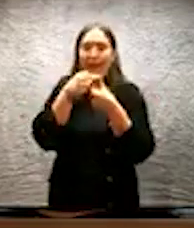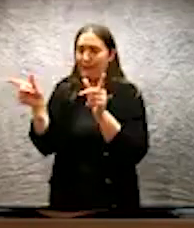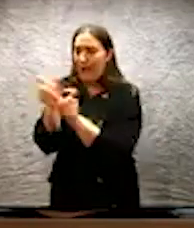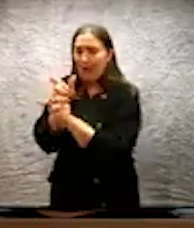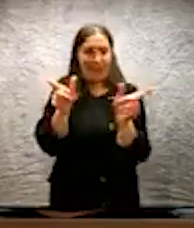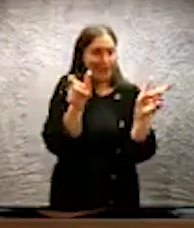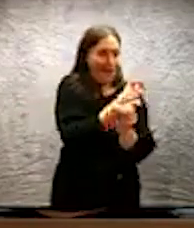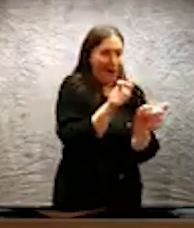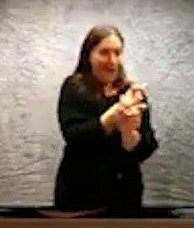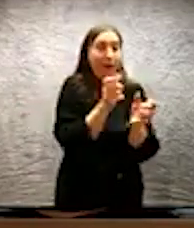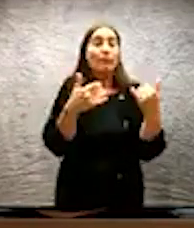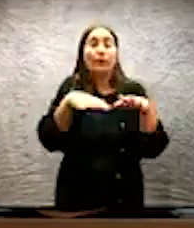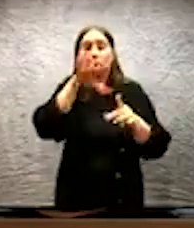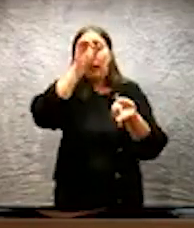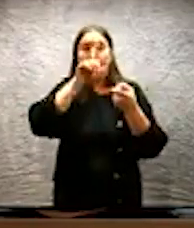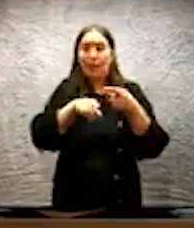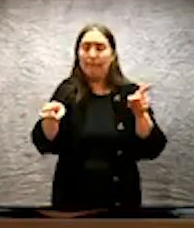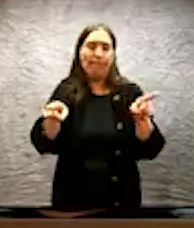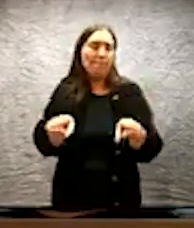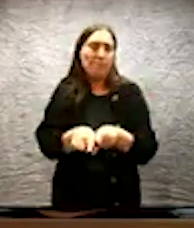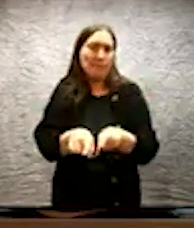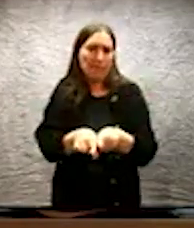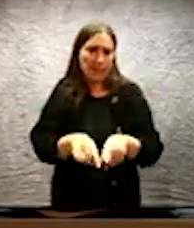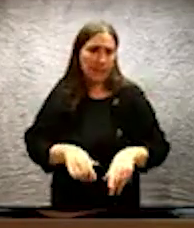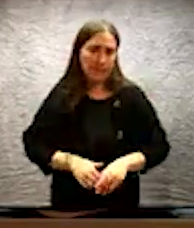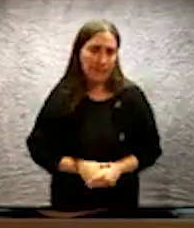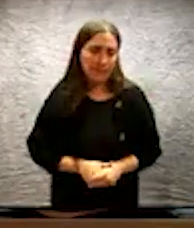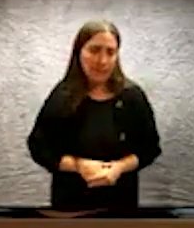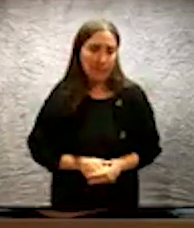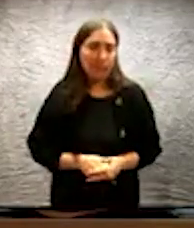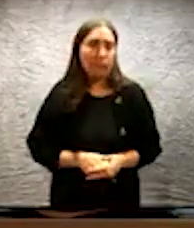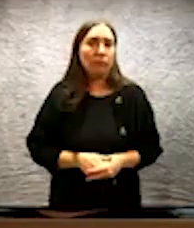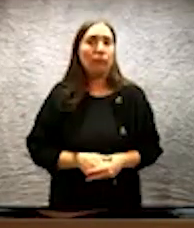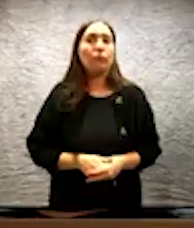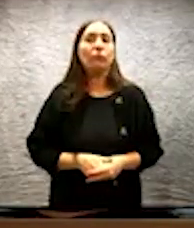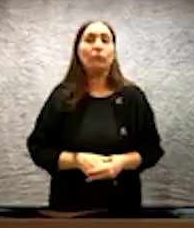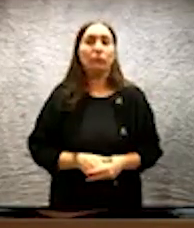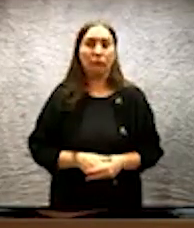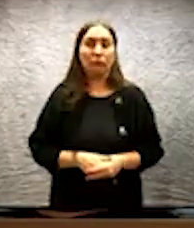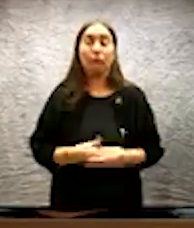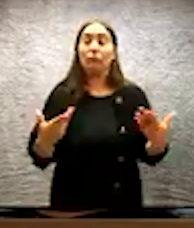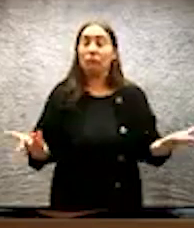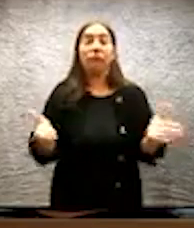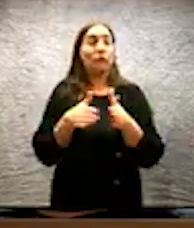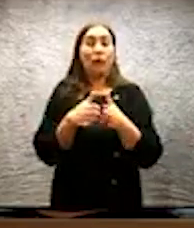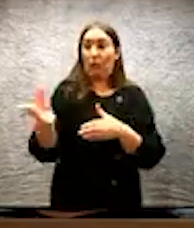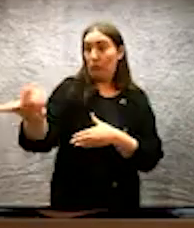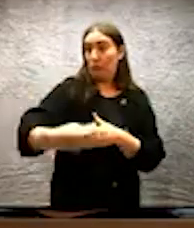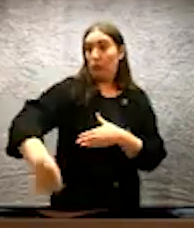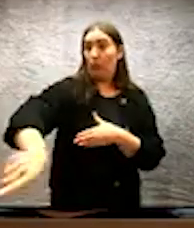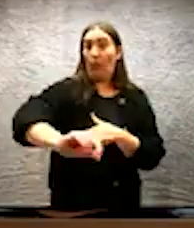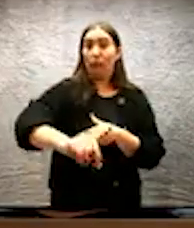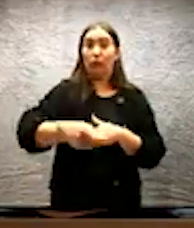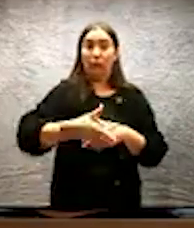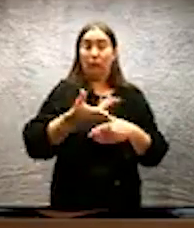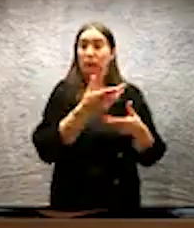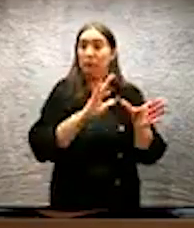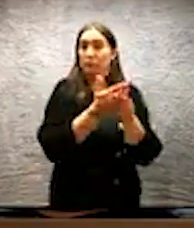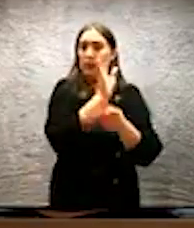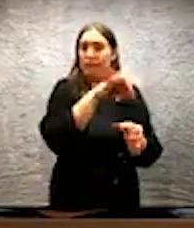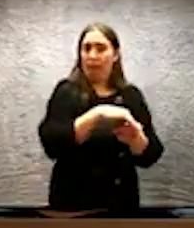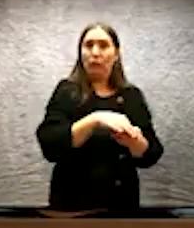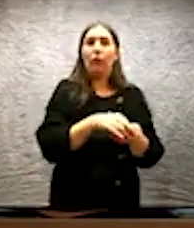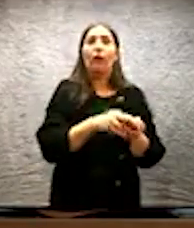Mais c'est le but est le même. Hein. Donc on vous demande de mettre cela en place pour les